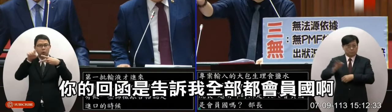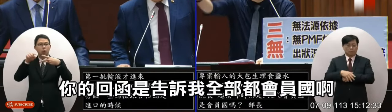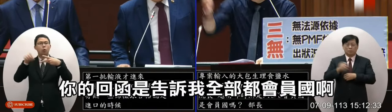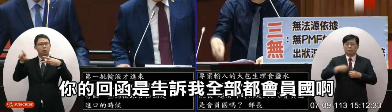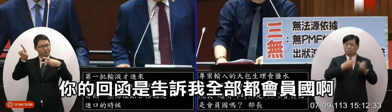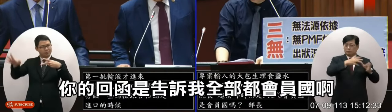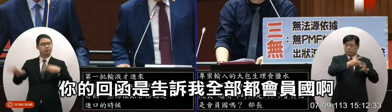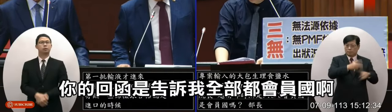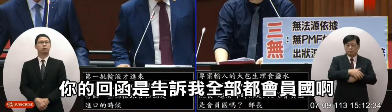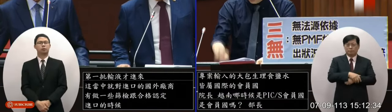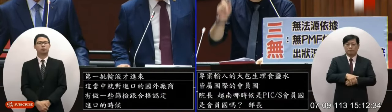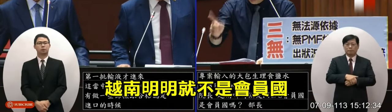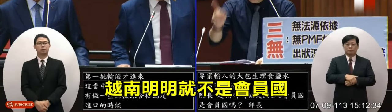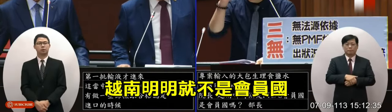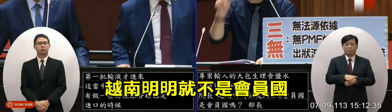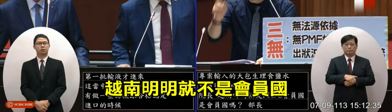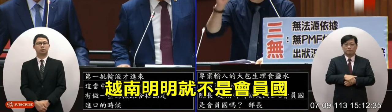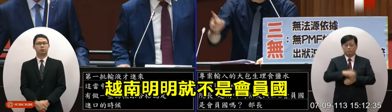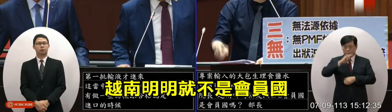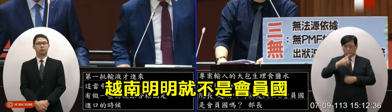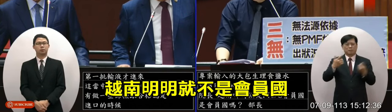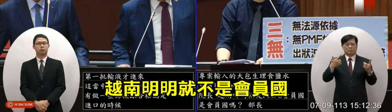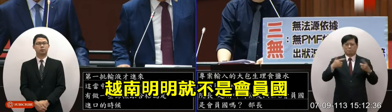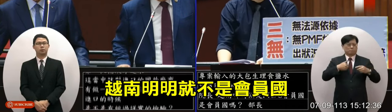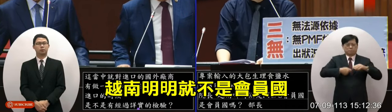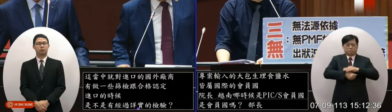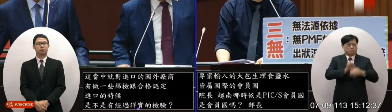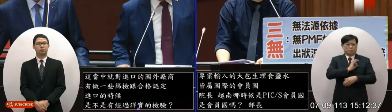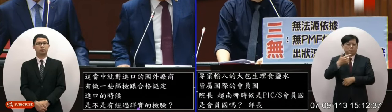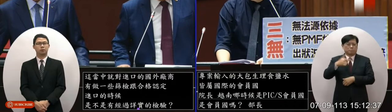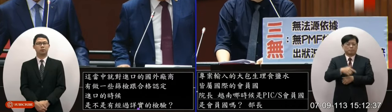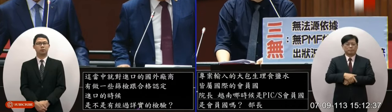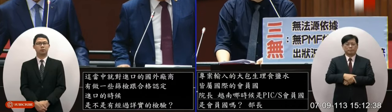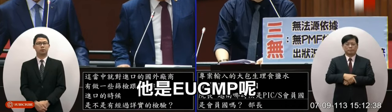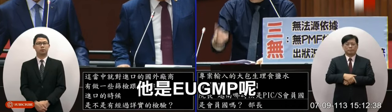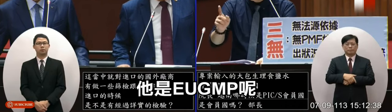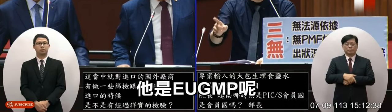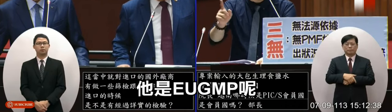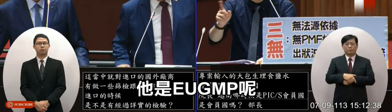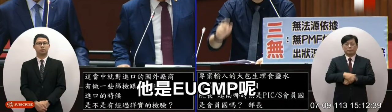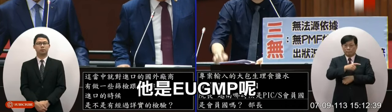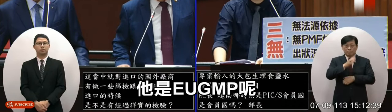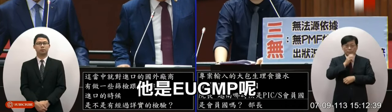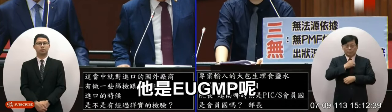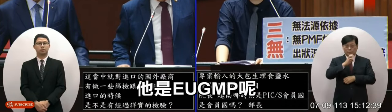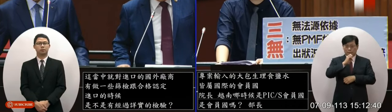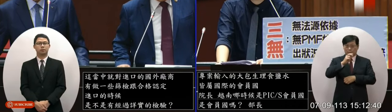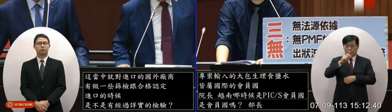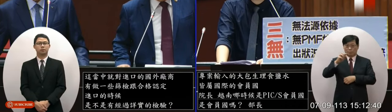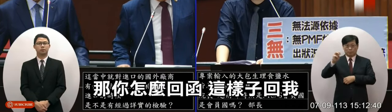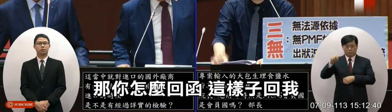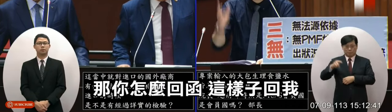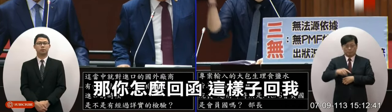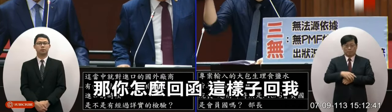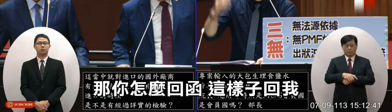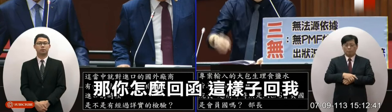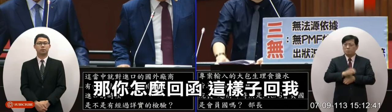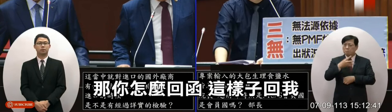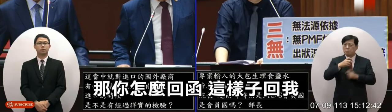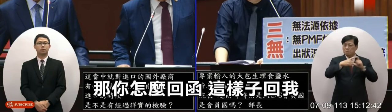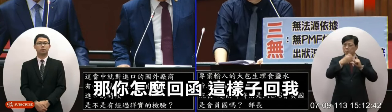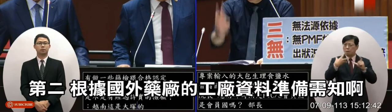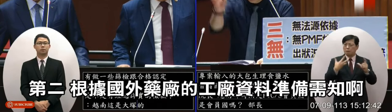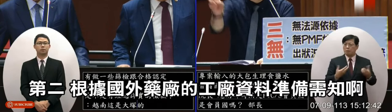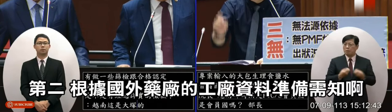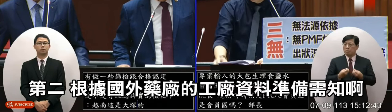是告诉我全部都会员国啊？越南明明就不是会员国，它是 EU GMP 呢，那你怎么回函这样回